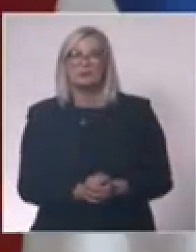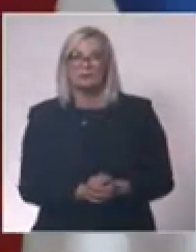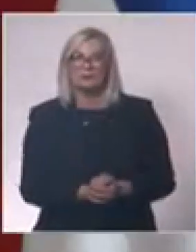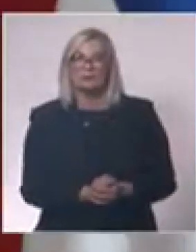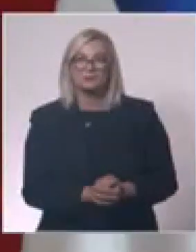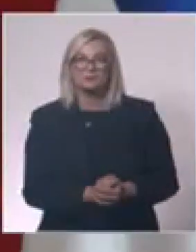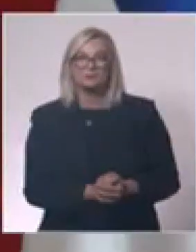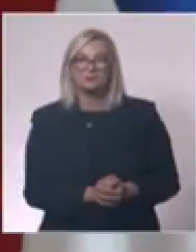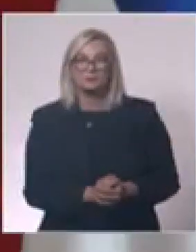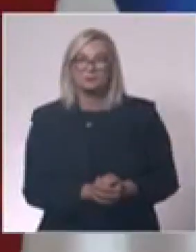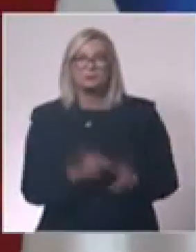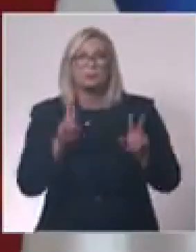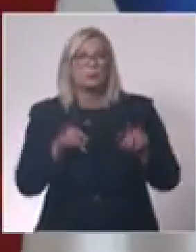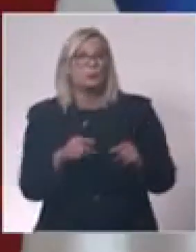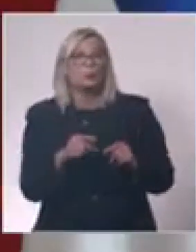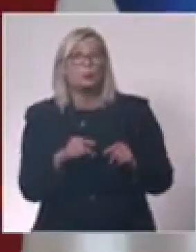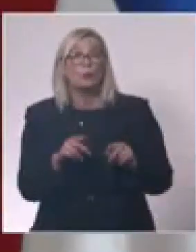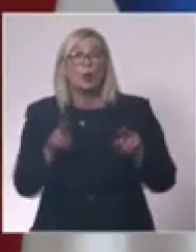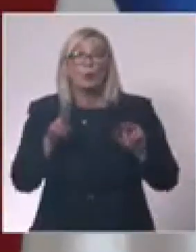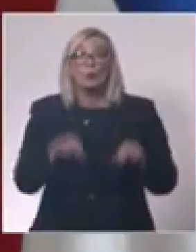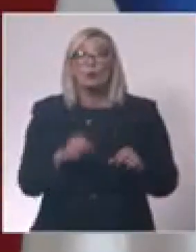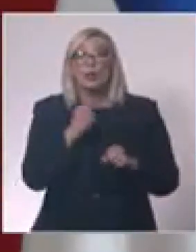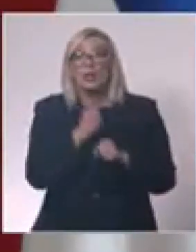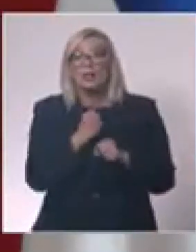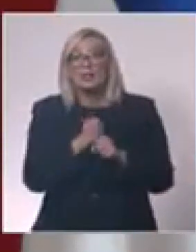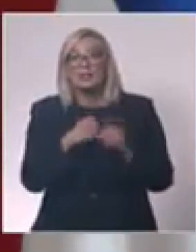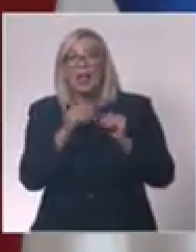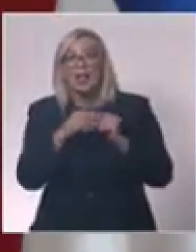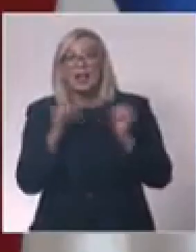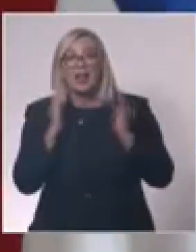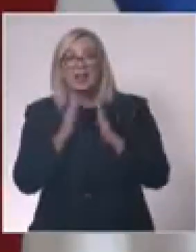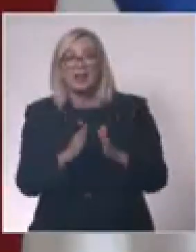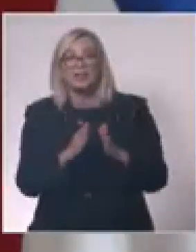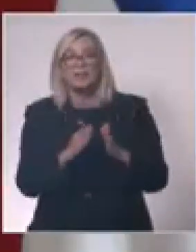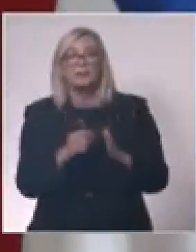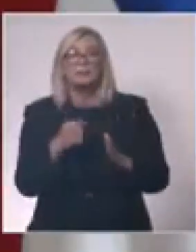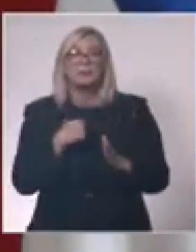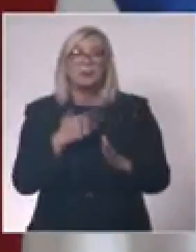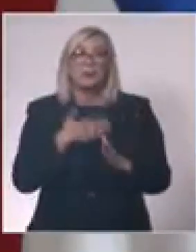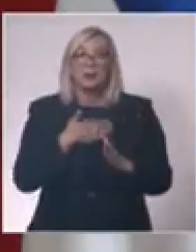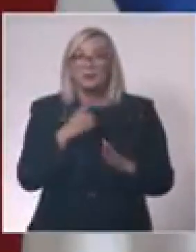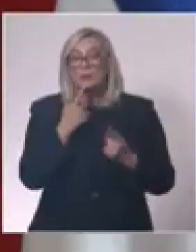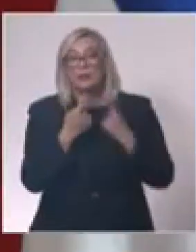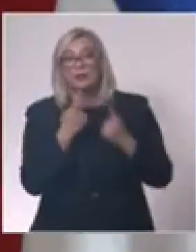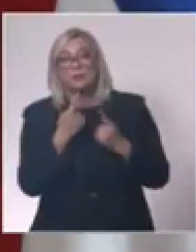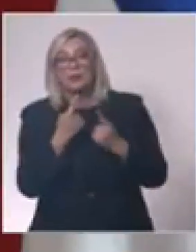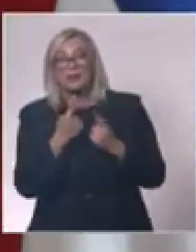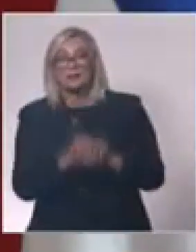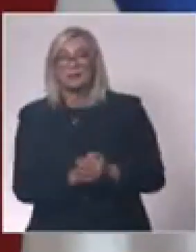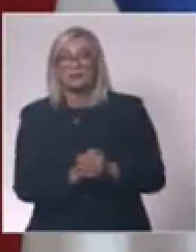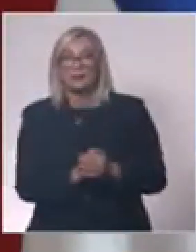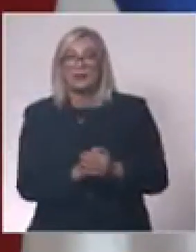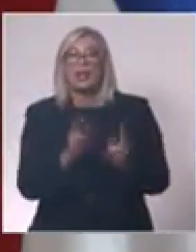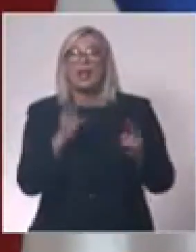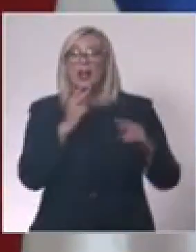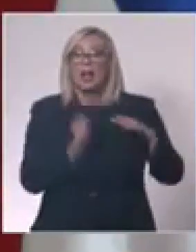Македонија апострифираше можност да се гради и нафтовод на истата таа траса, зашто ние сакаме ке разговараме и ке